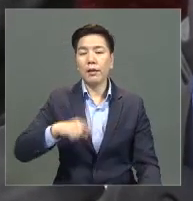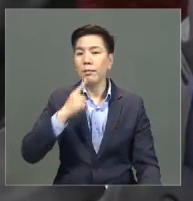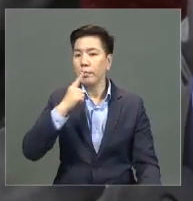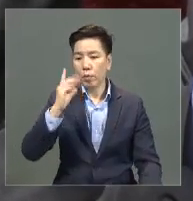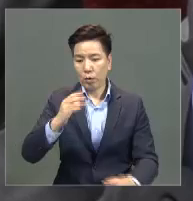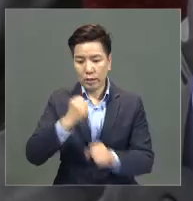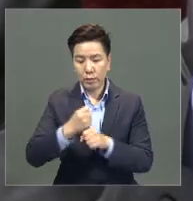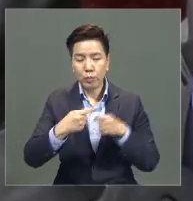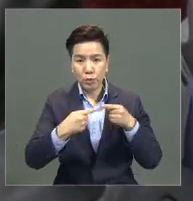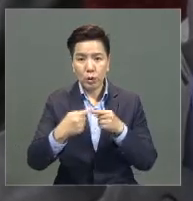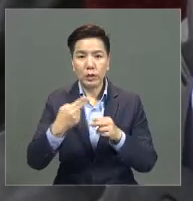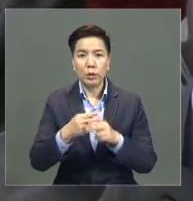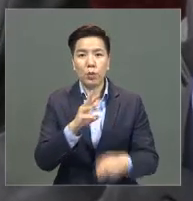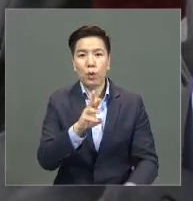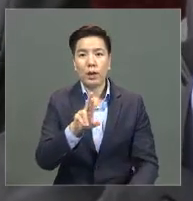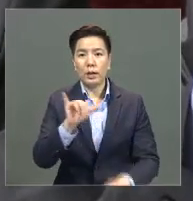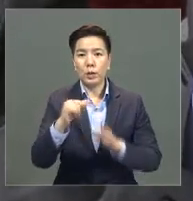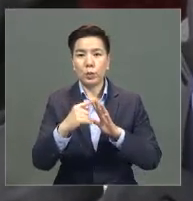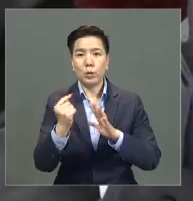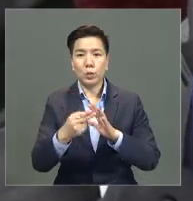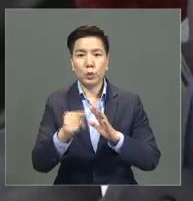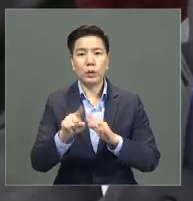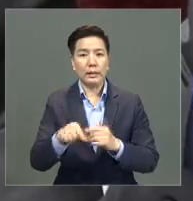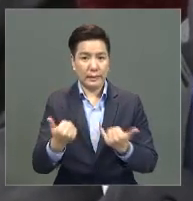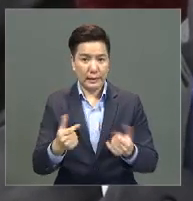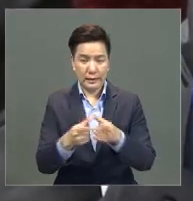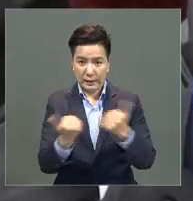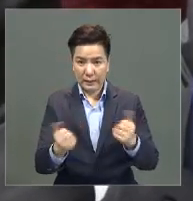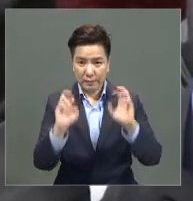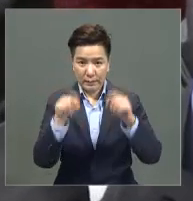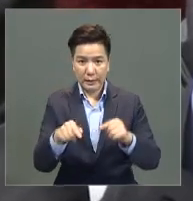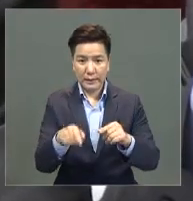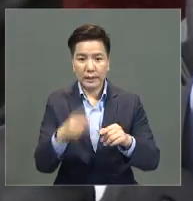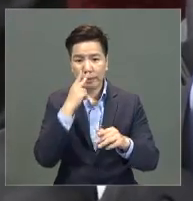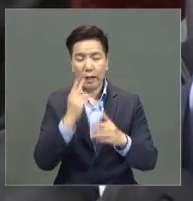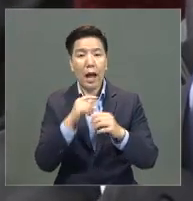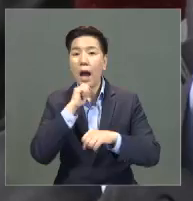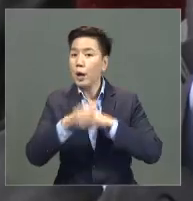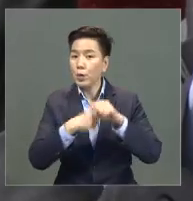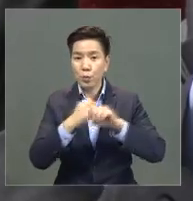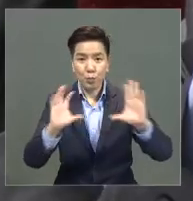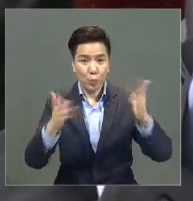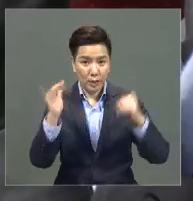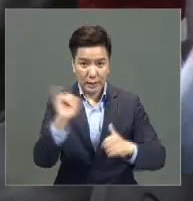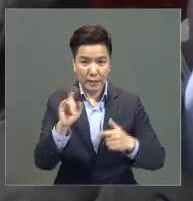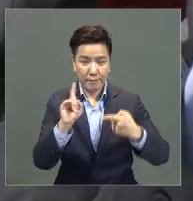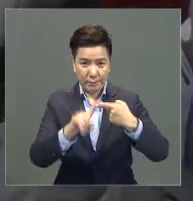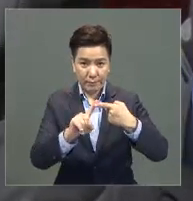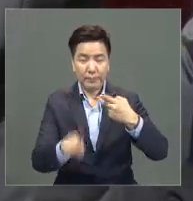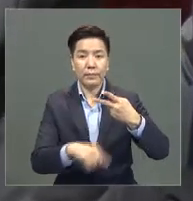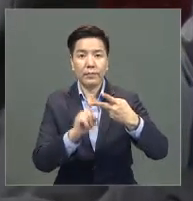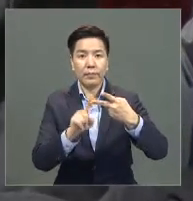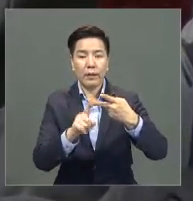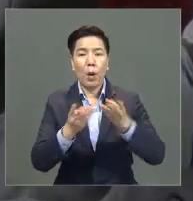านสอบสวนดำเนินคดีนายวรยุทธ์หรือบอสวิทยาในข้อหานี้และคดีนี้ยังไม่ขาดอายุความประเด็นที่2